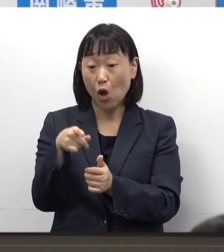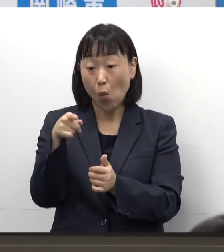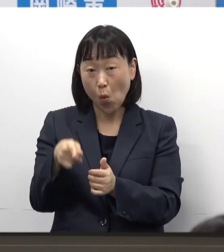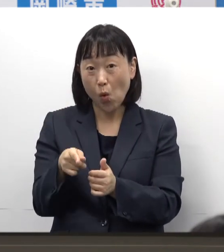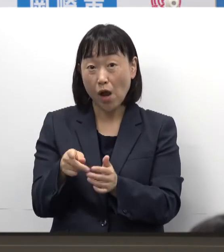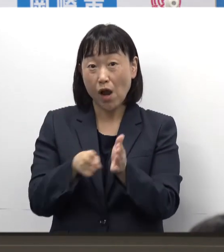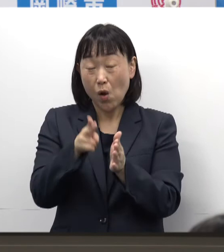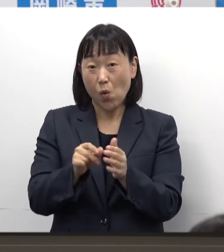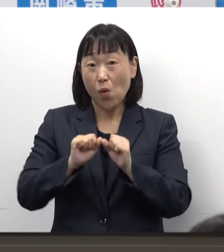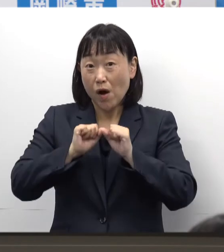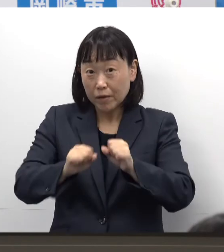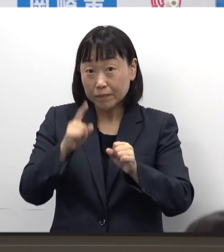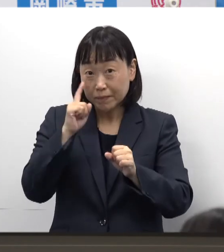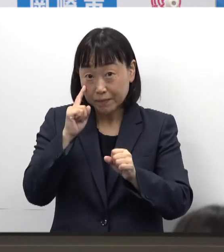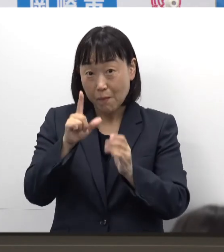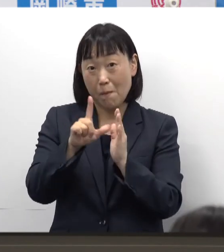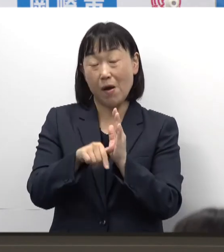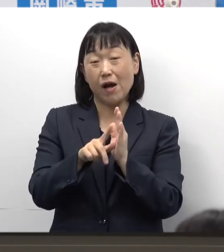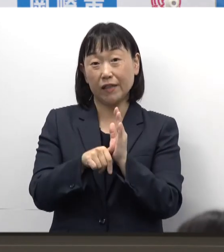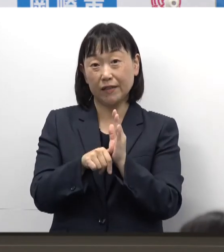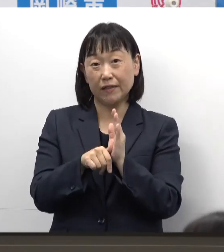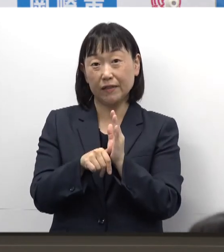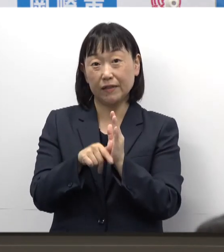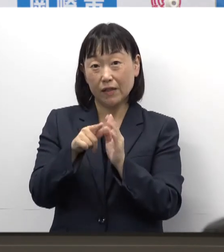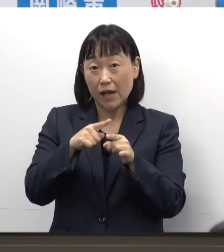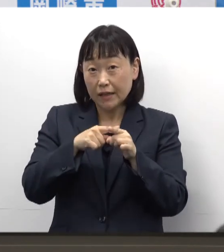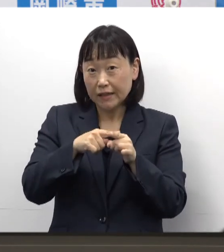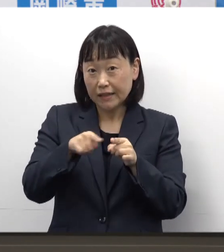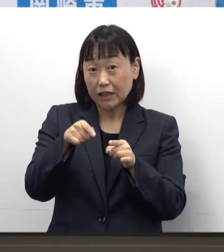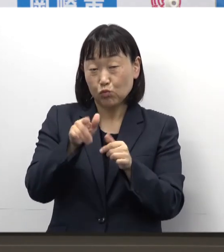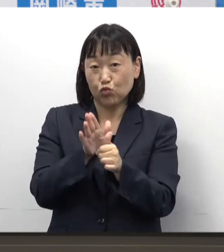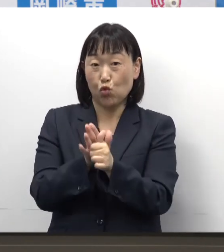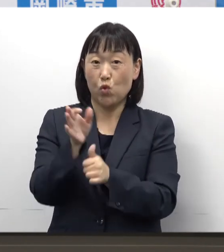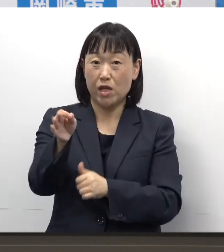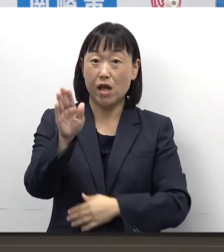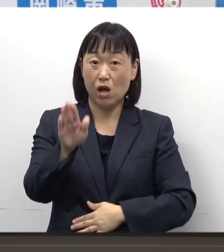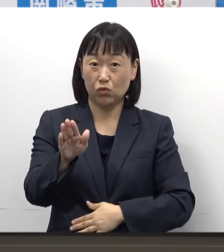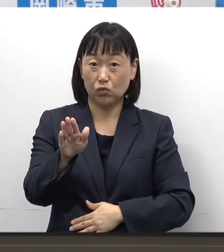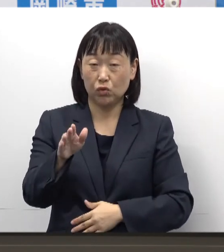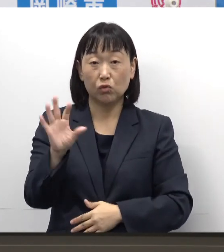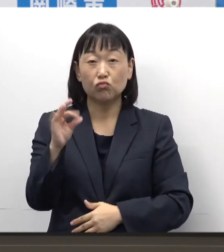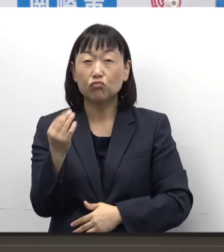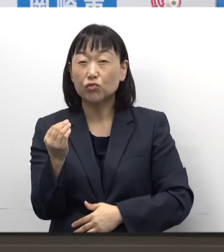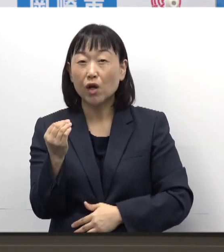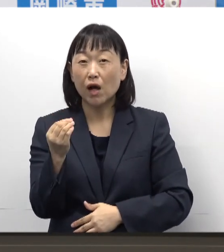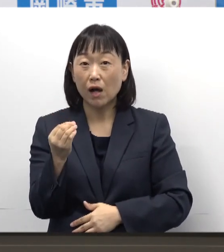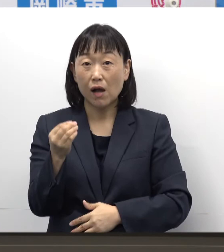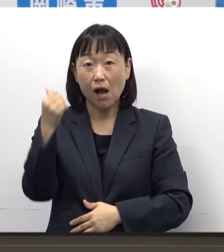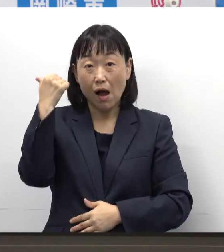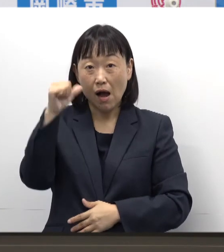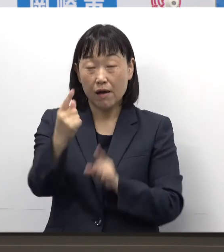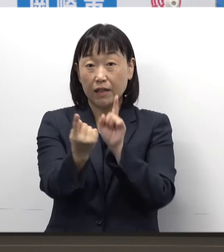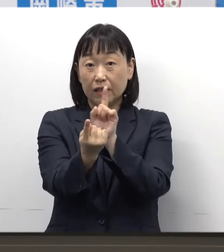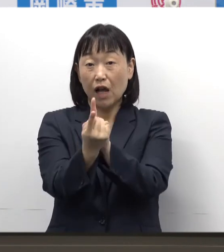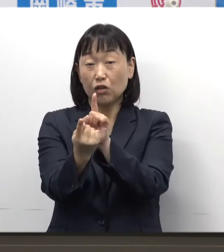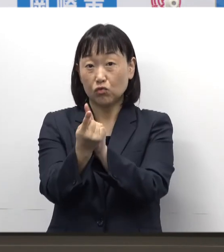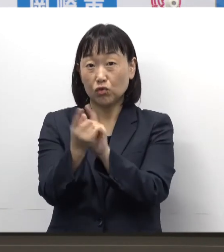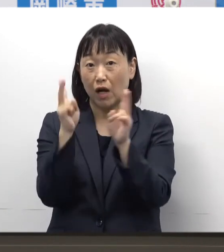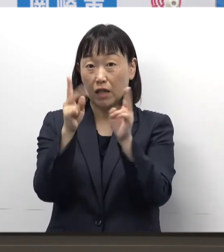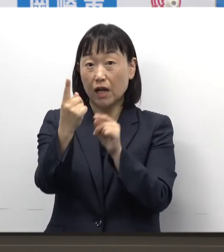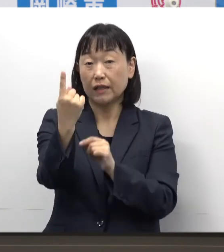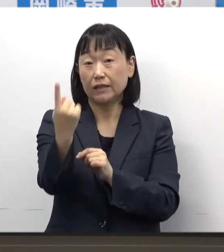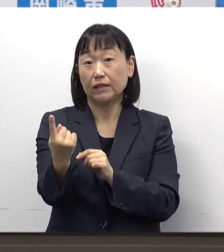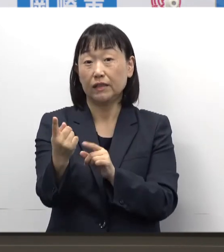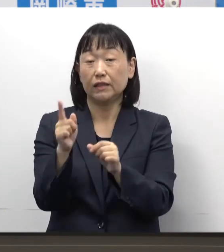予行商品として再考した場合は一部を助成いたします助成額ですが提案事業者への協力金は1事業